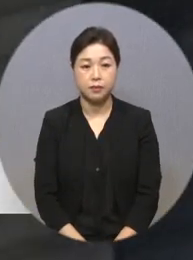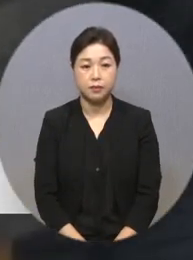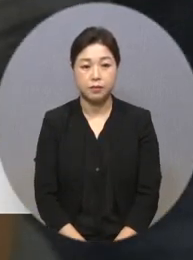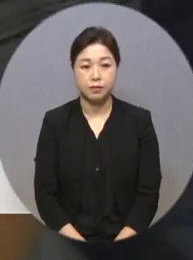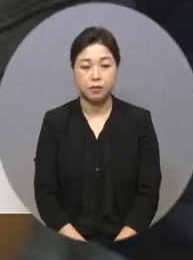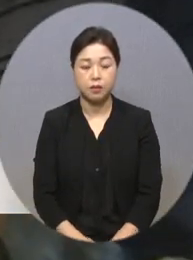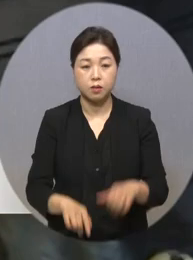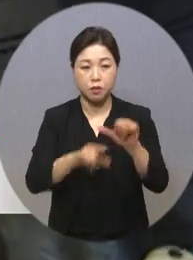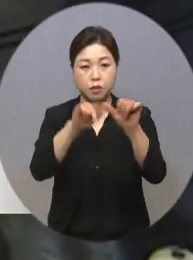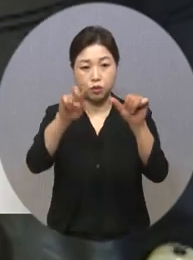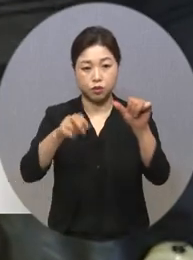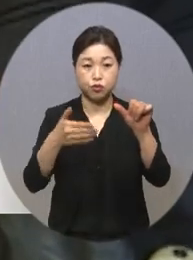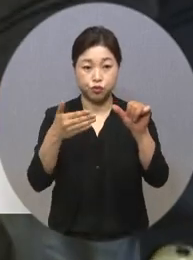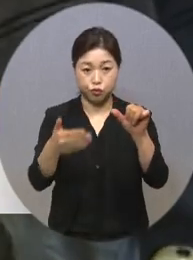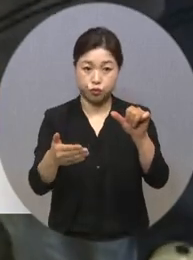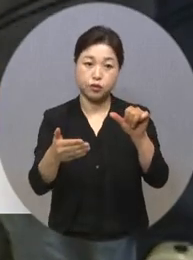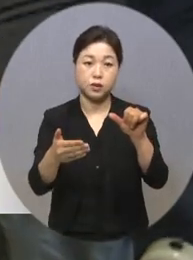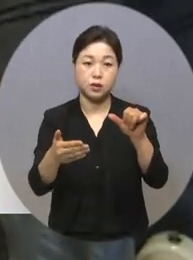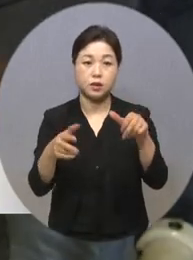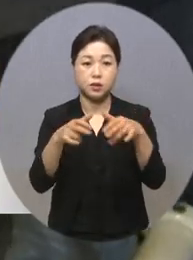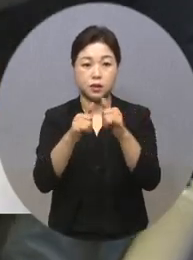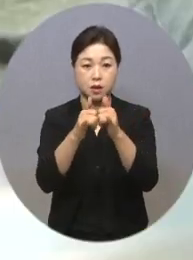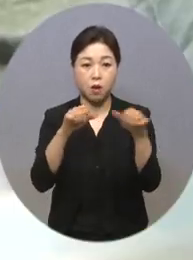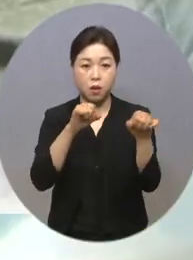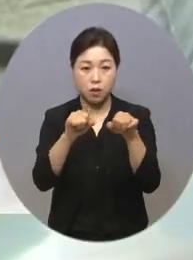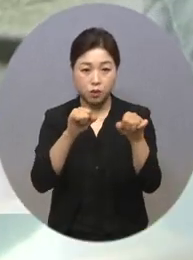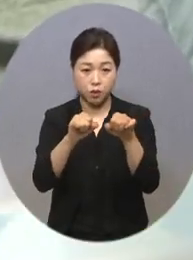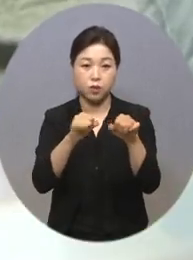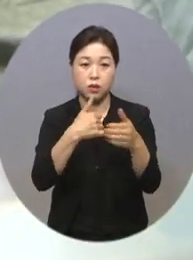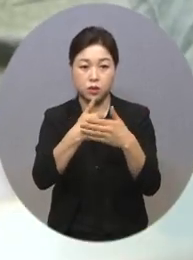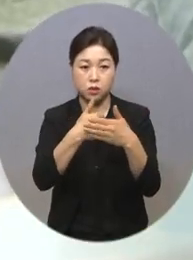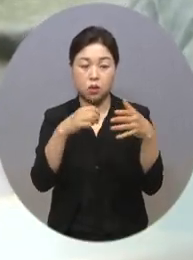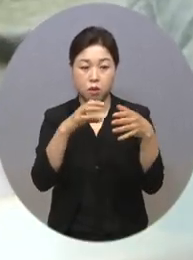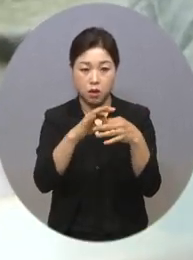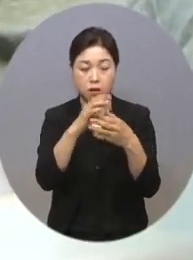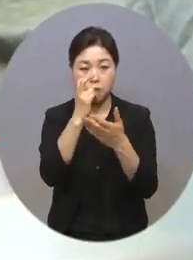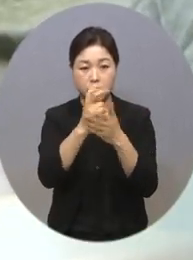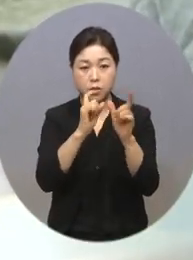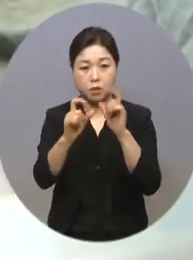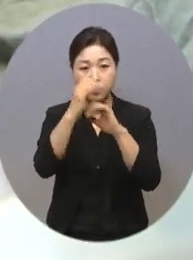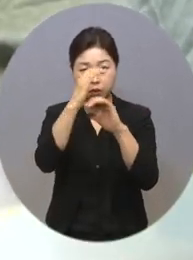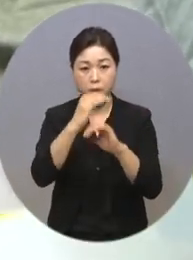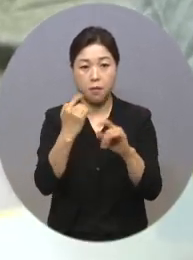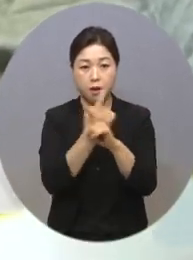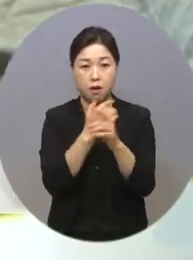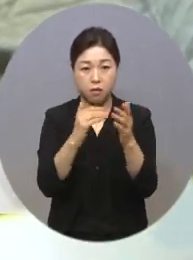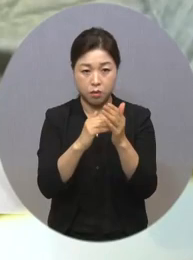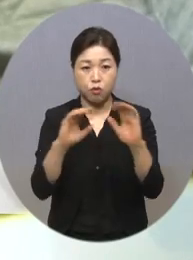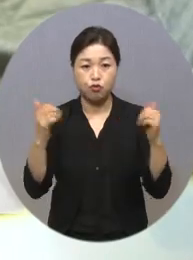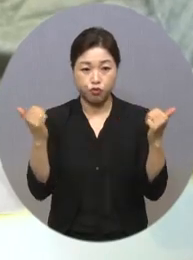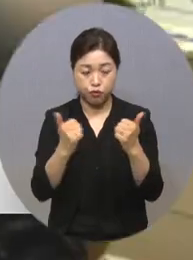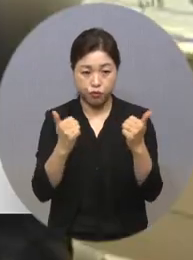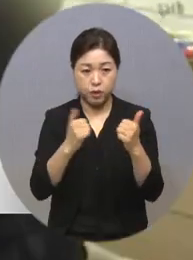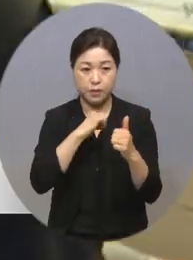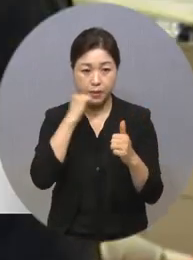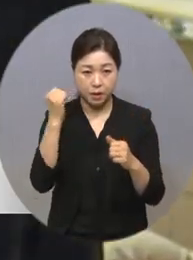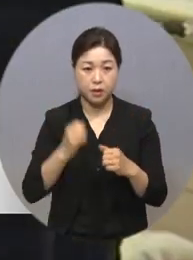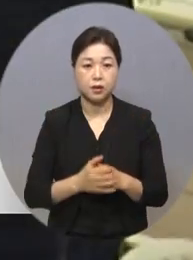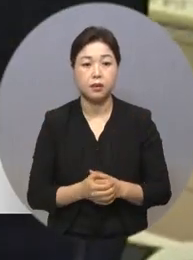지난달 29일 이 같은 내용이 담긴 장애인 활동지원에 관한 일부 개정 법률안 등이 국회 본회의를